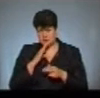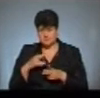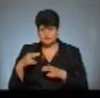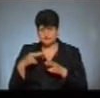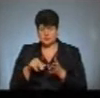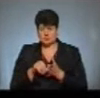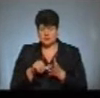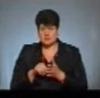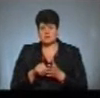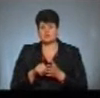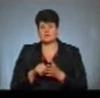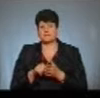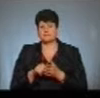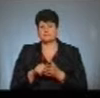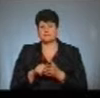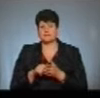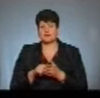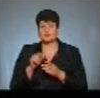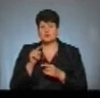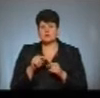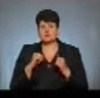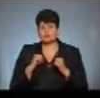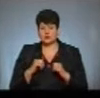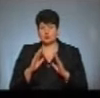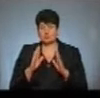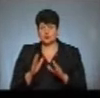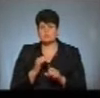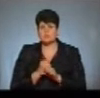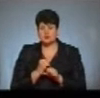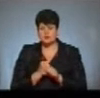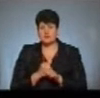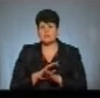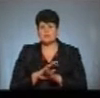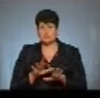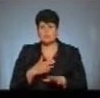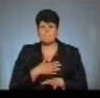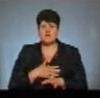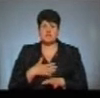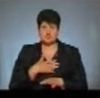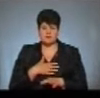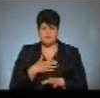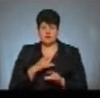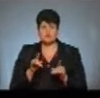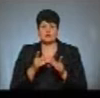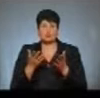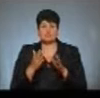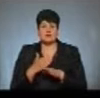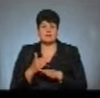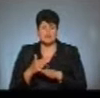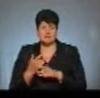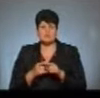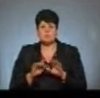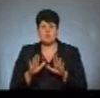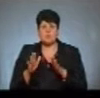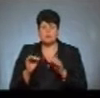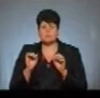пункту тестування в батьків, і тоді спокійно будеш працювати і не буде переживання, що на якомусь етапі в якийсь момент